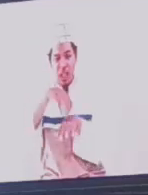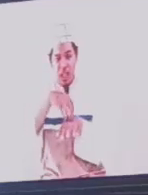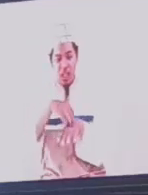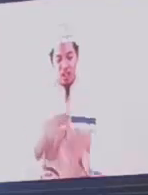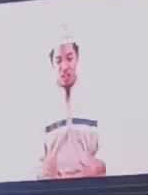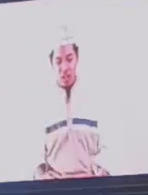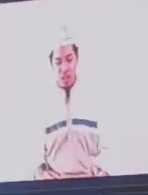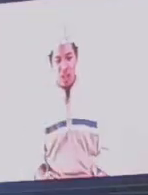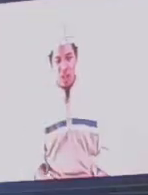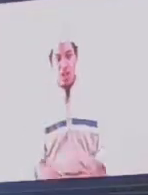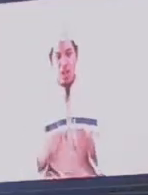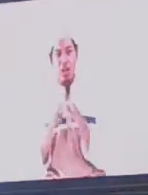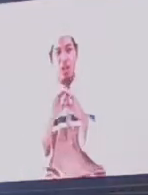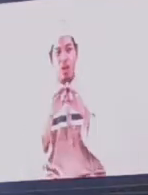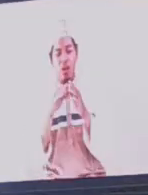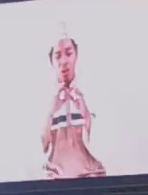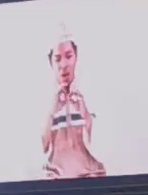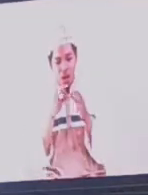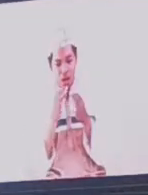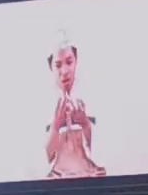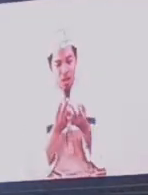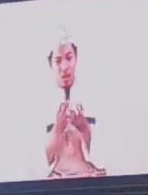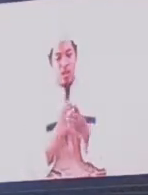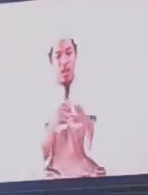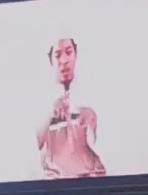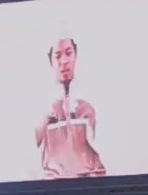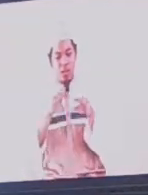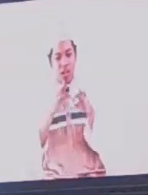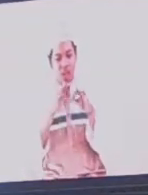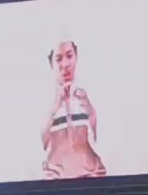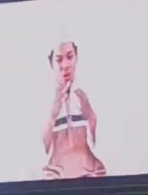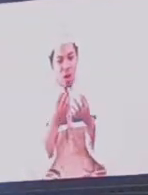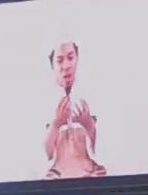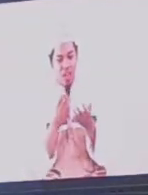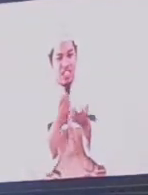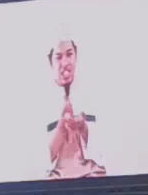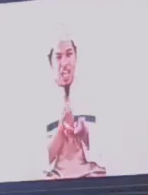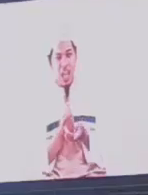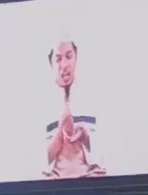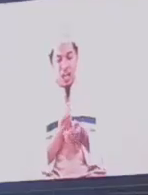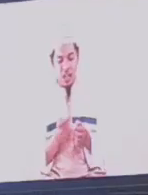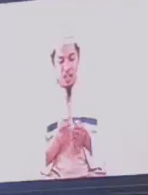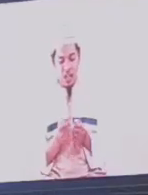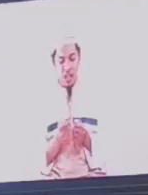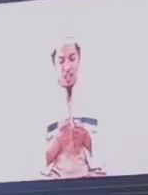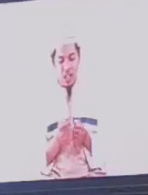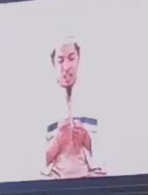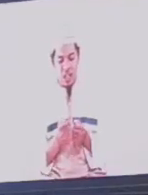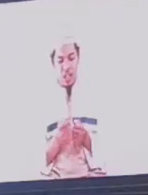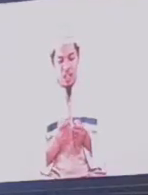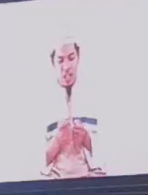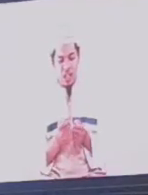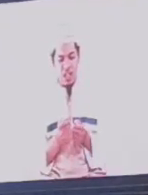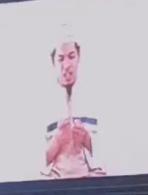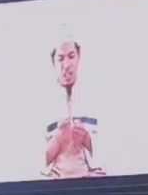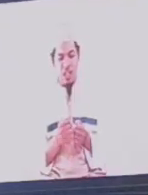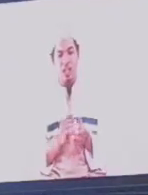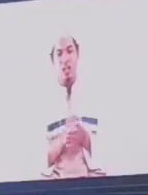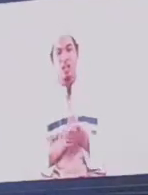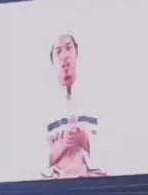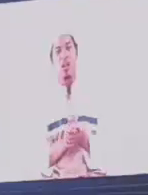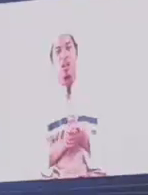membaca Quran. Tapi ketika mereka membaca Quran dan mereka berzikir, mereka tidak pernah meruncingkan bahunya untuk mengusir